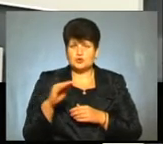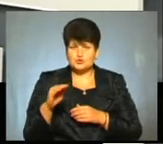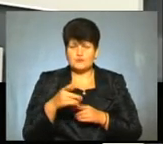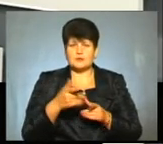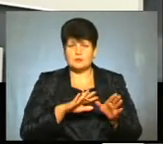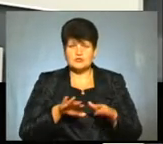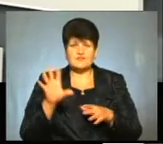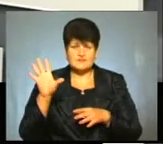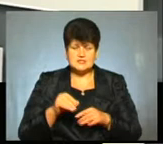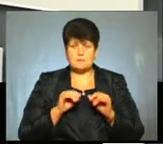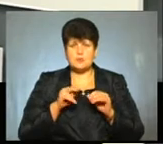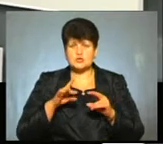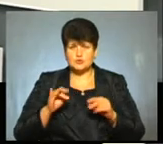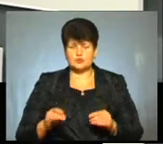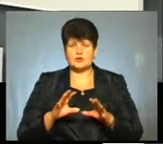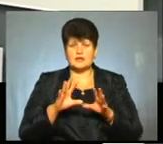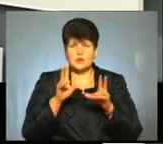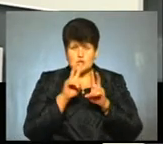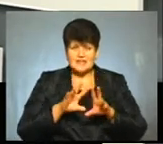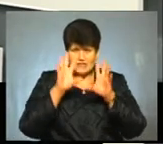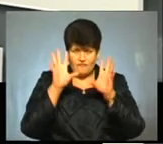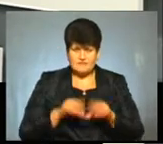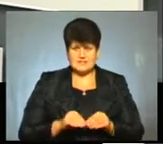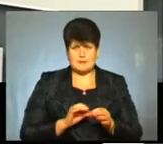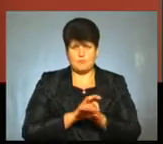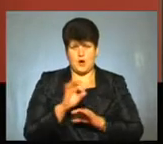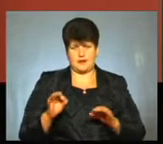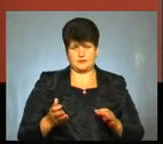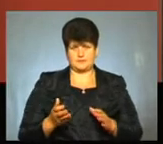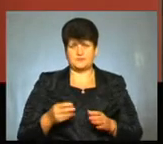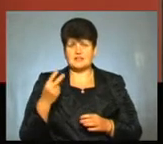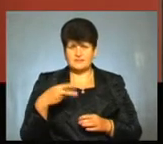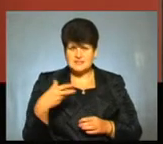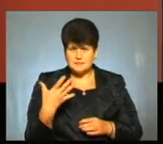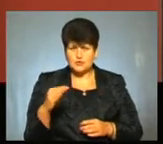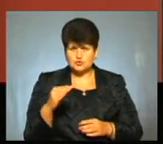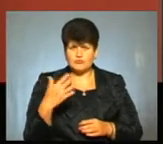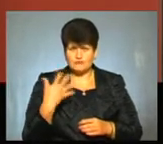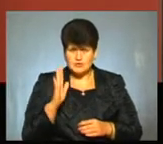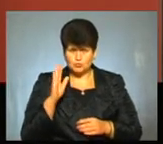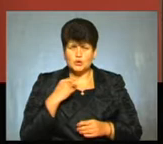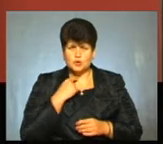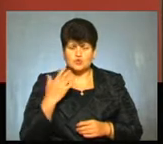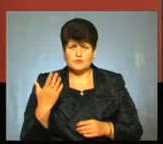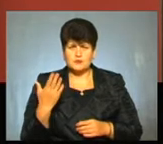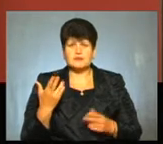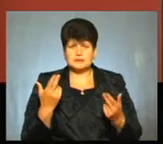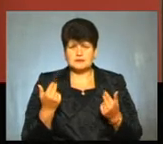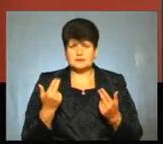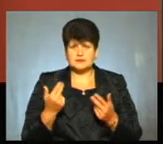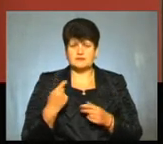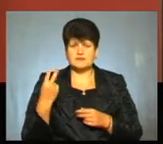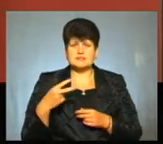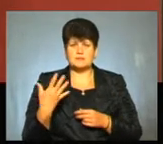25 жовтня ми пройшли всі процедури, весь етап і розглянули всі проекти. Тобто з 25 жовтня вже буде голосування, так? Так,